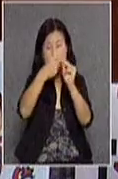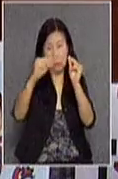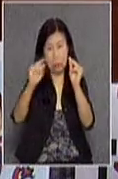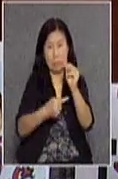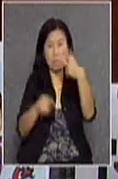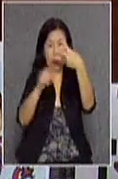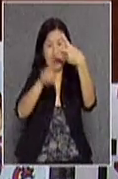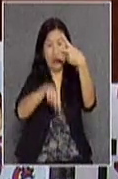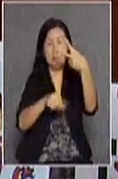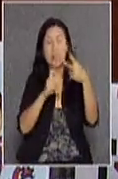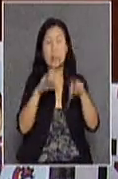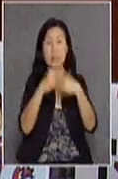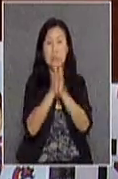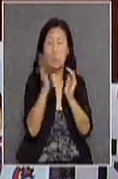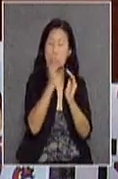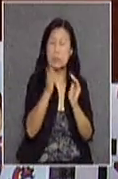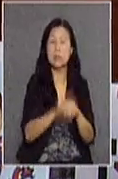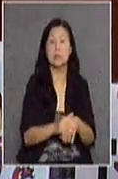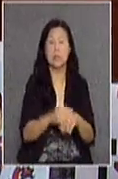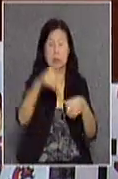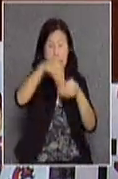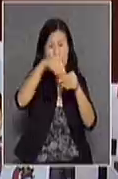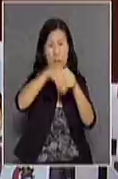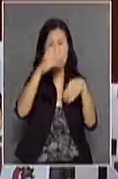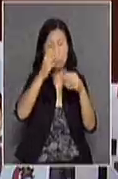4977萬2千元，大約相當於選舉事